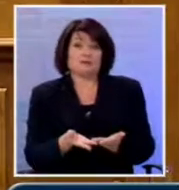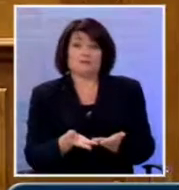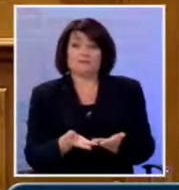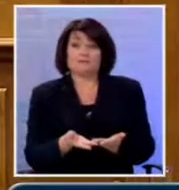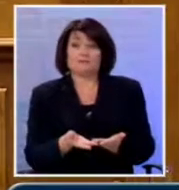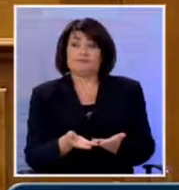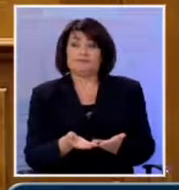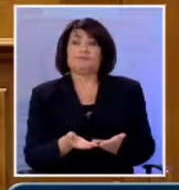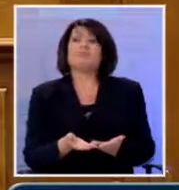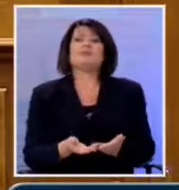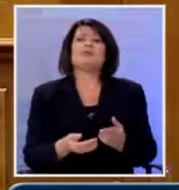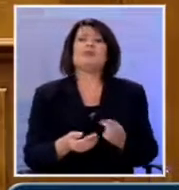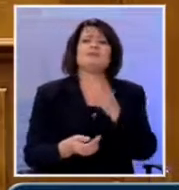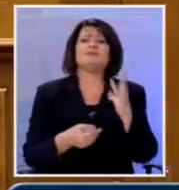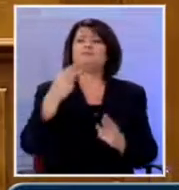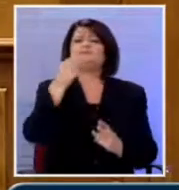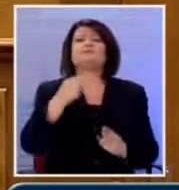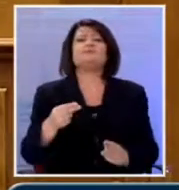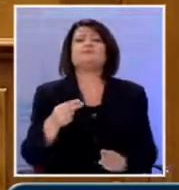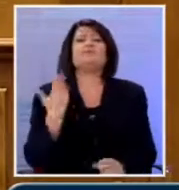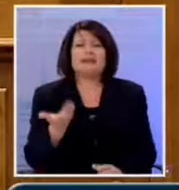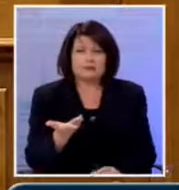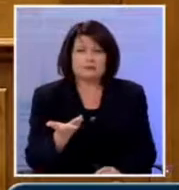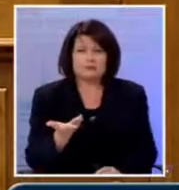Τρία είναι τα θέματα, κυρίες και κύριοι συνάδελφοι: